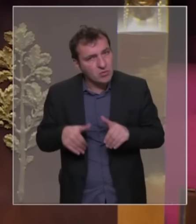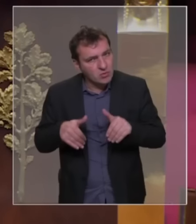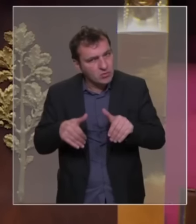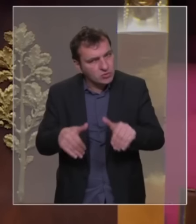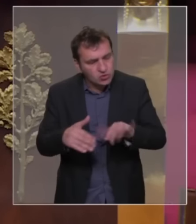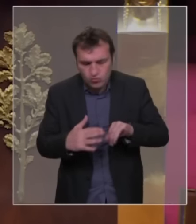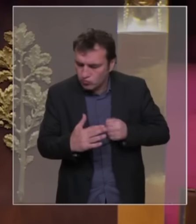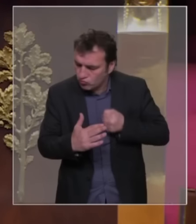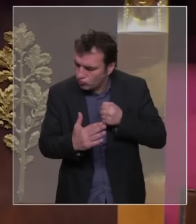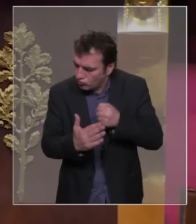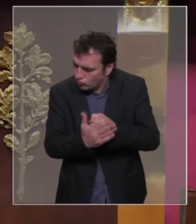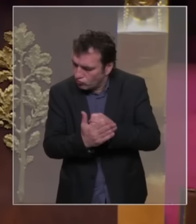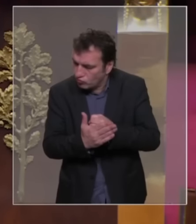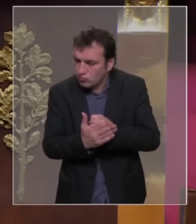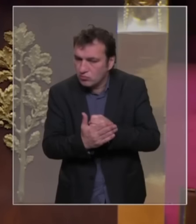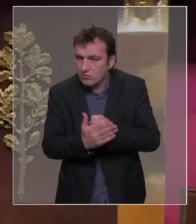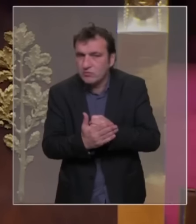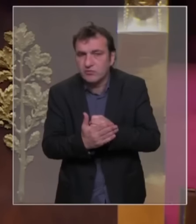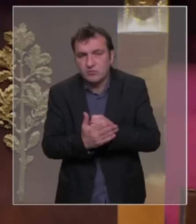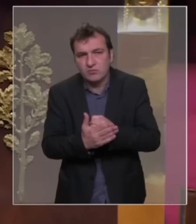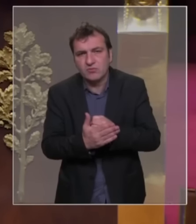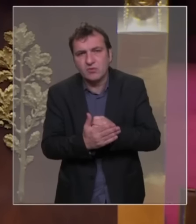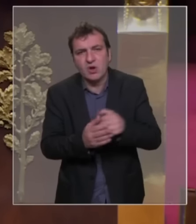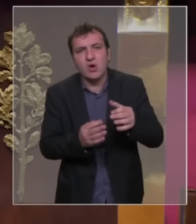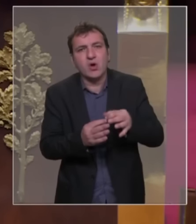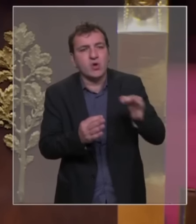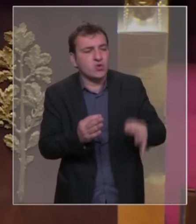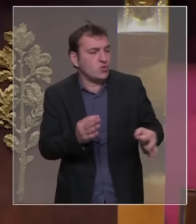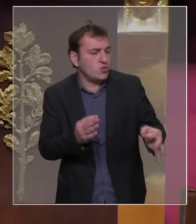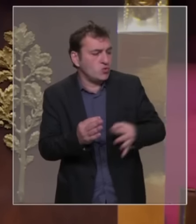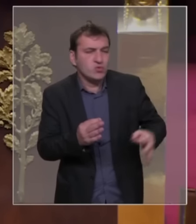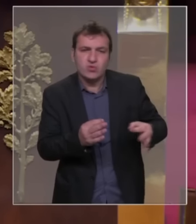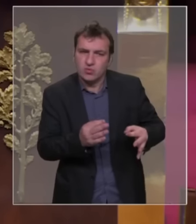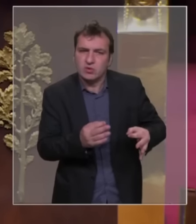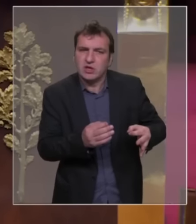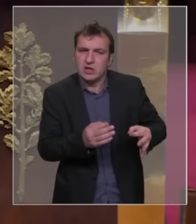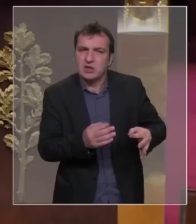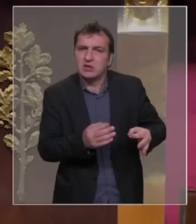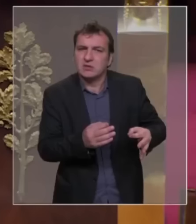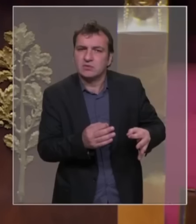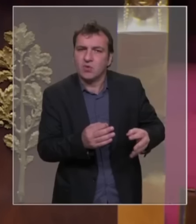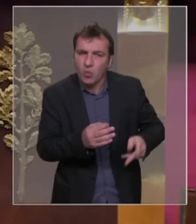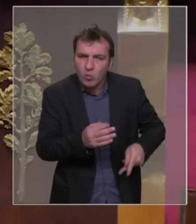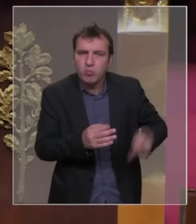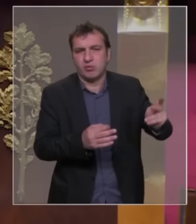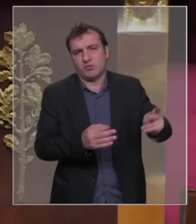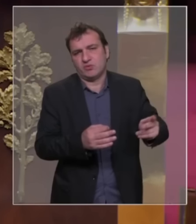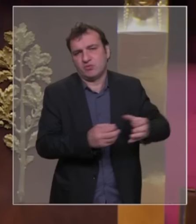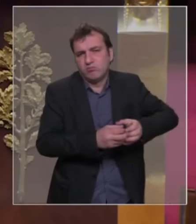résolument, le développement du nucléaire, et notamment